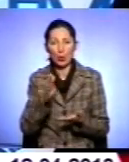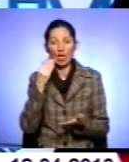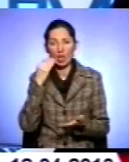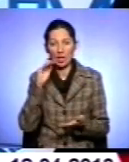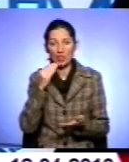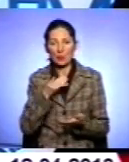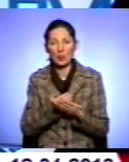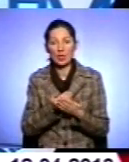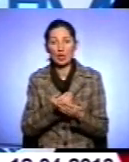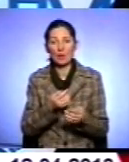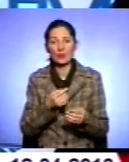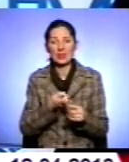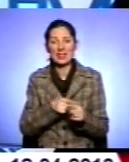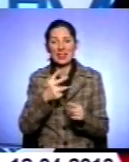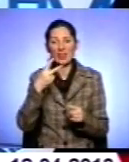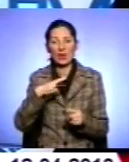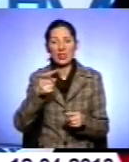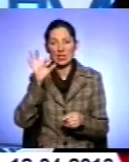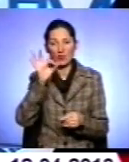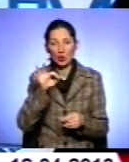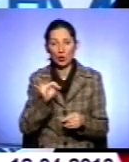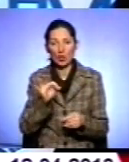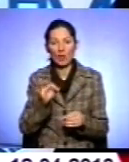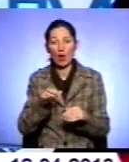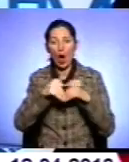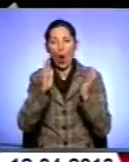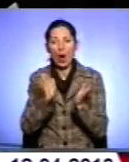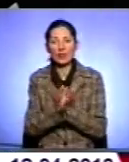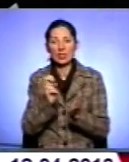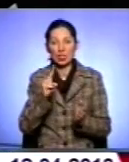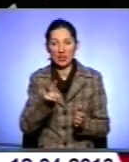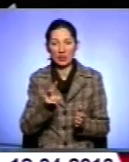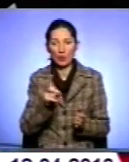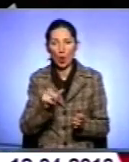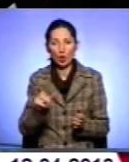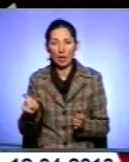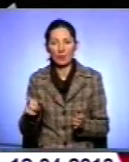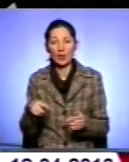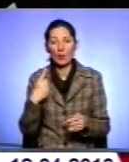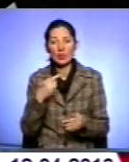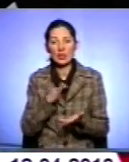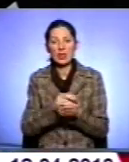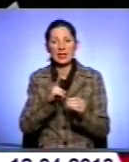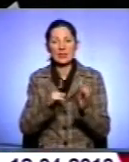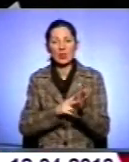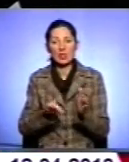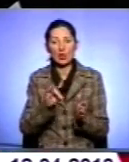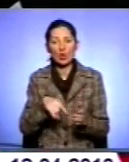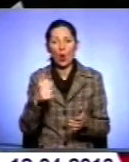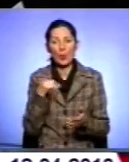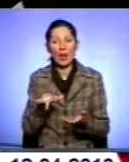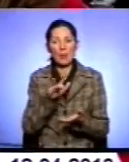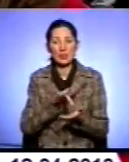це приблизно 20% охват членством. В області діє 17 районних і одна міська